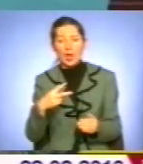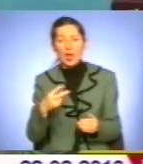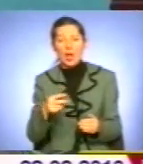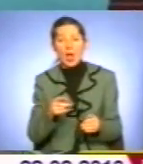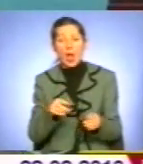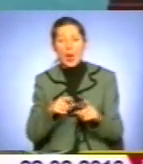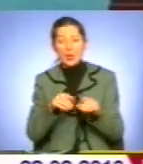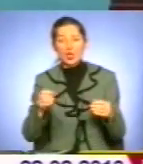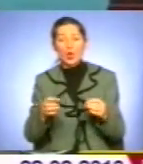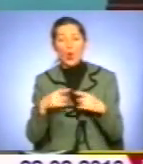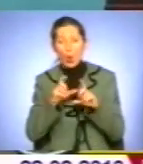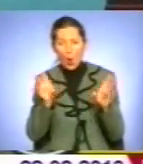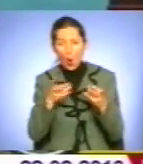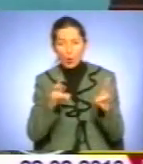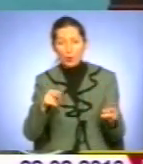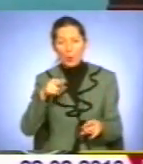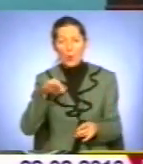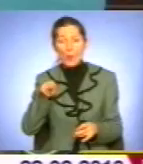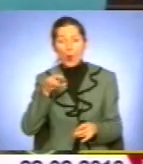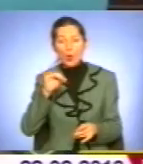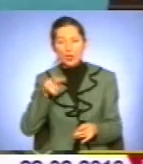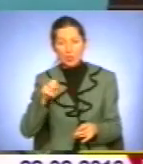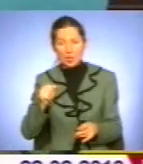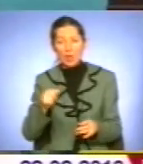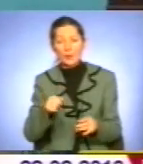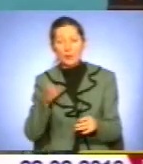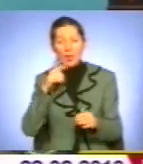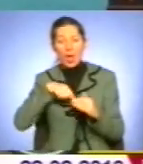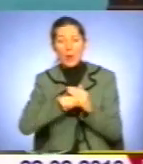«Поділля» організовано експедицію у печеру Озерна поблизу села